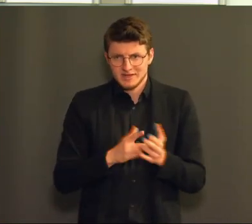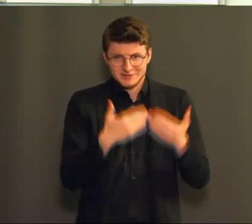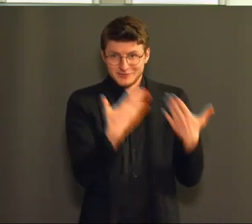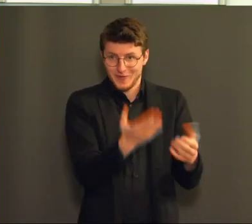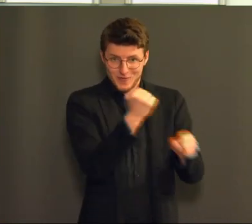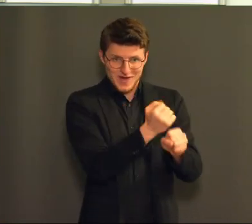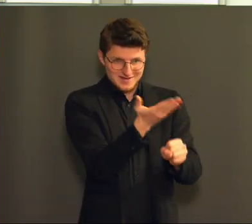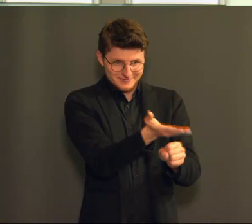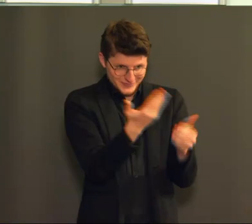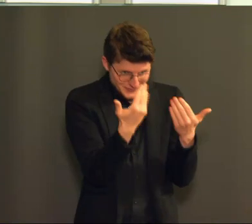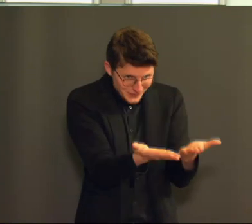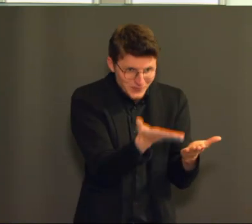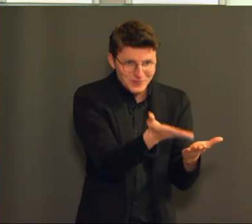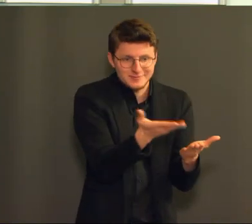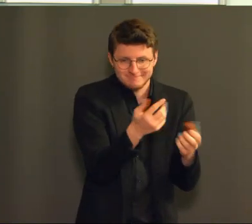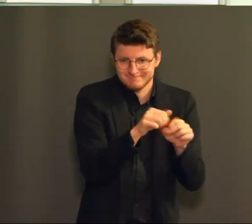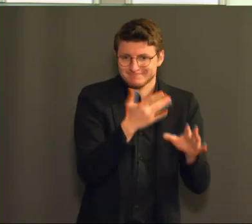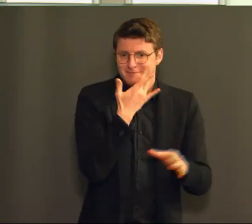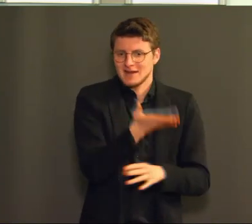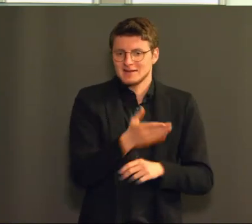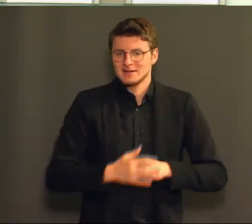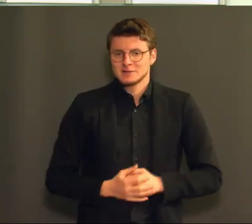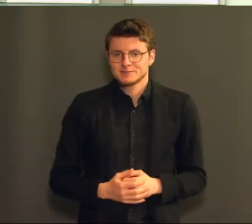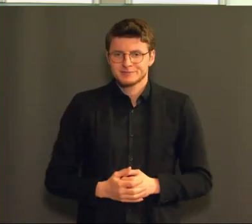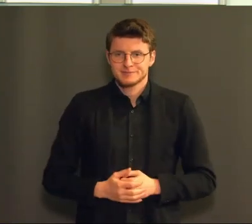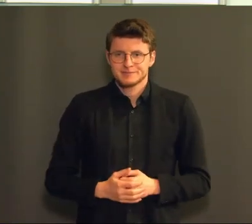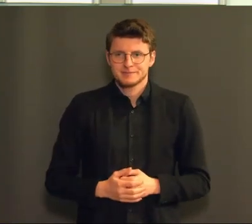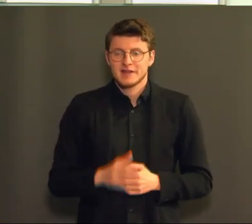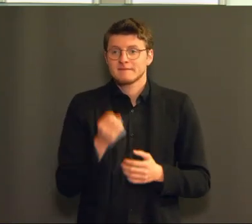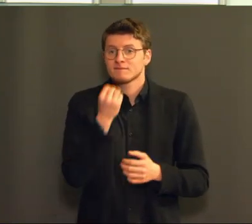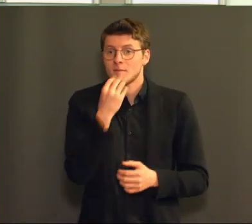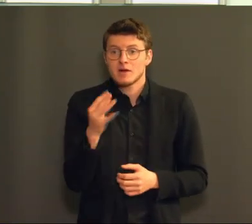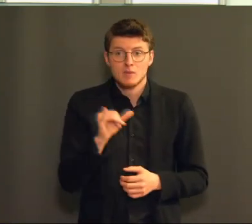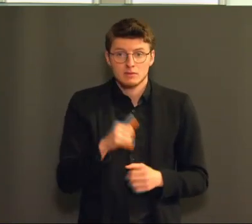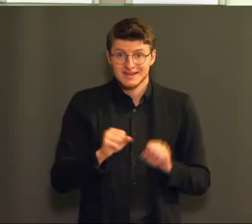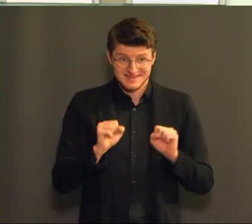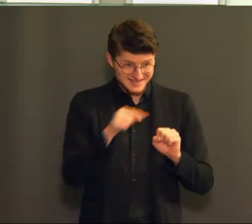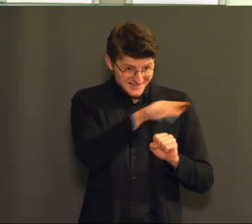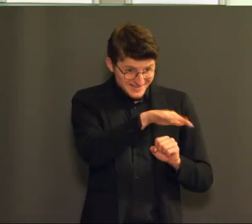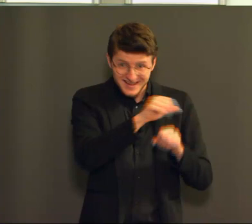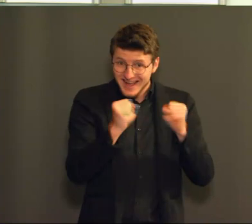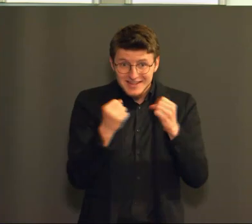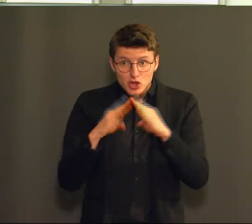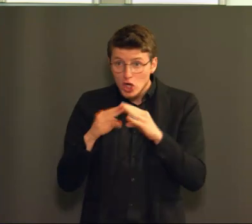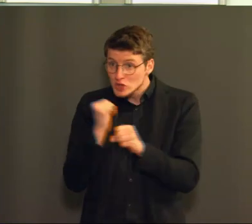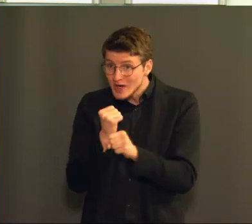activiteiten. Bijvoorbeeld het onvermogen om te telewerken of om afstand te